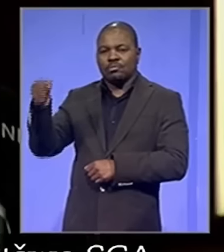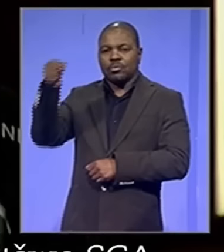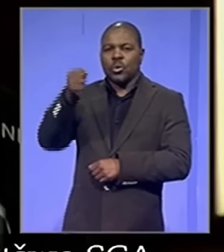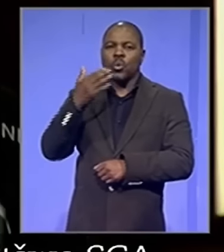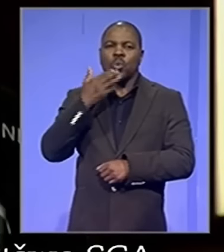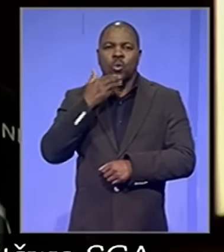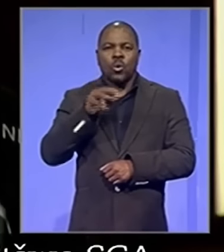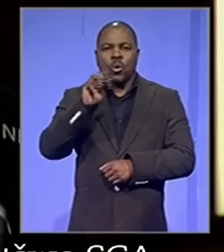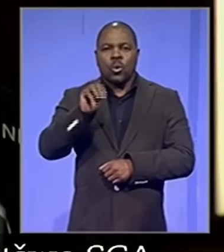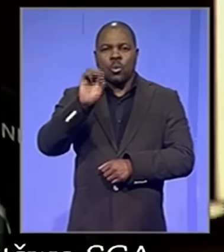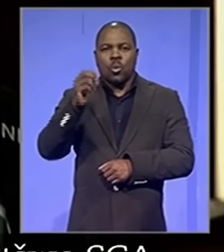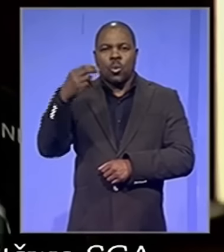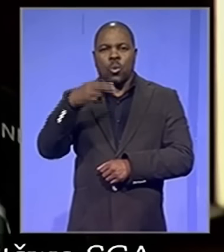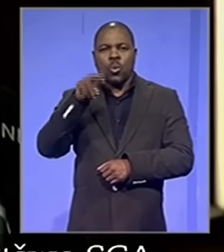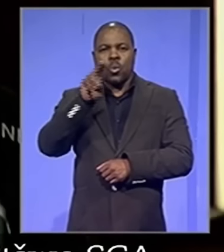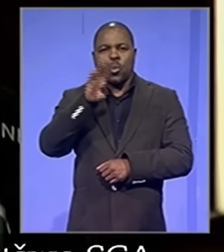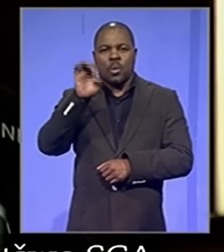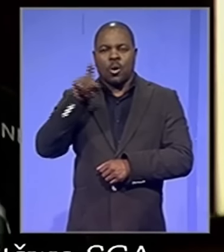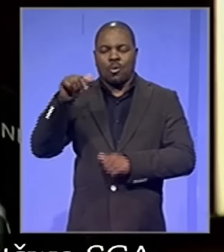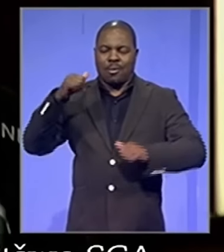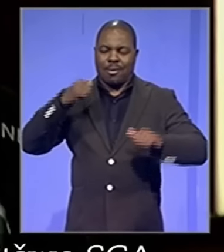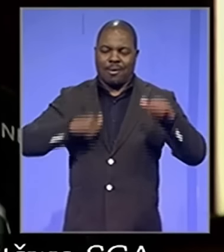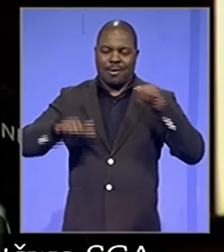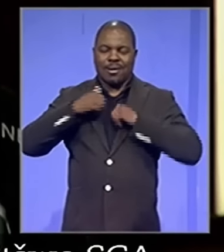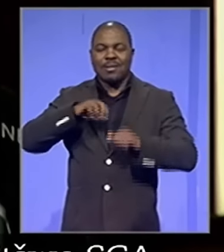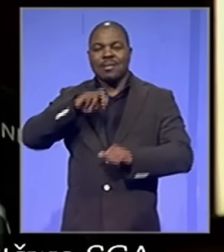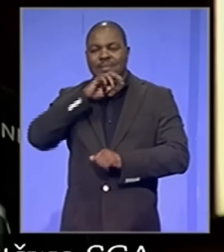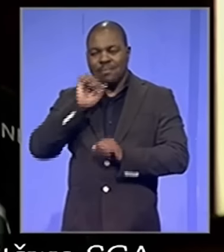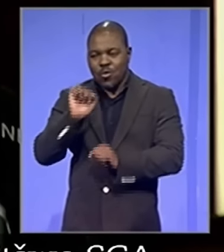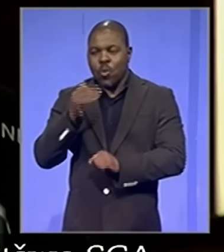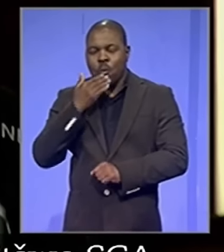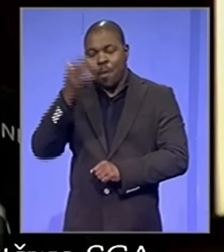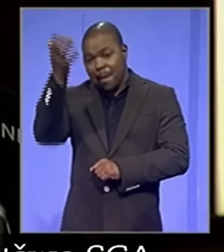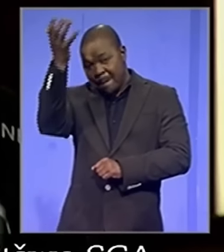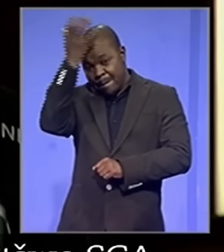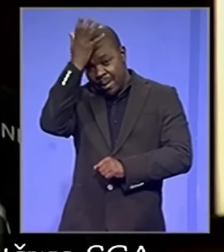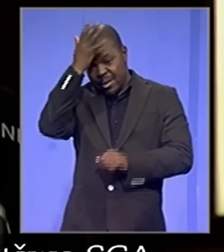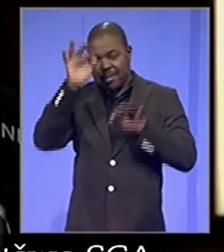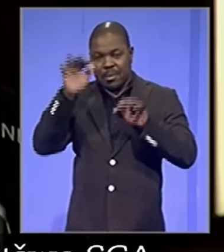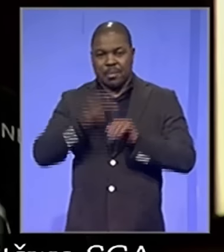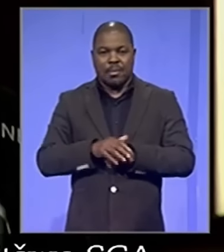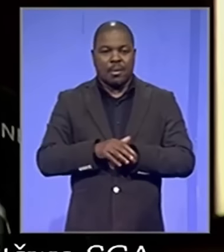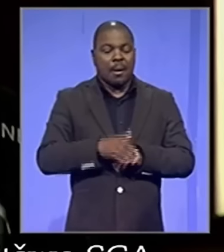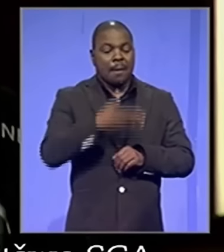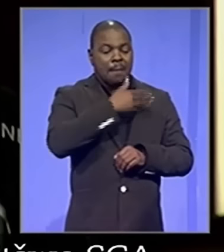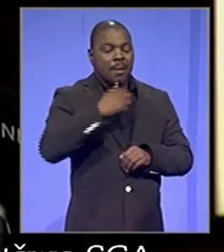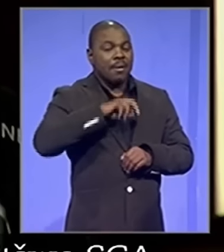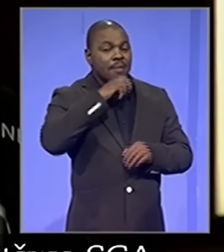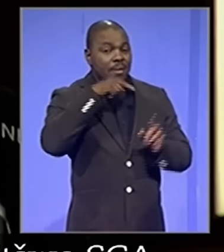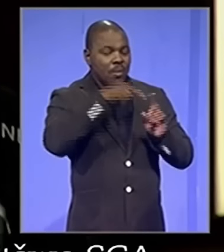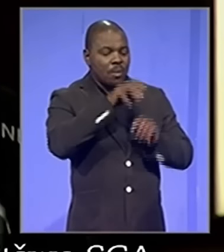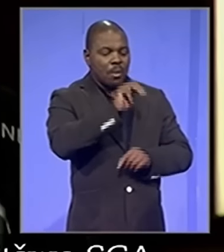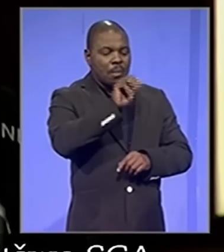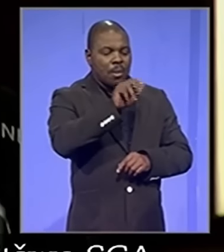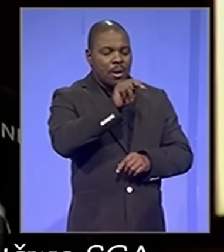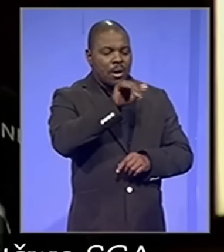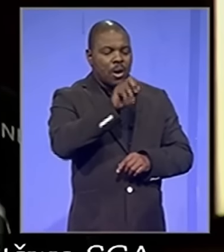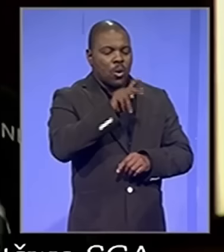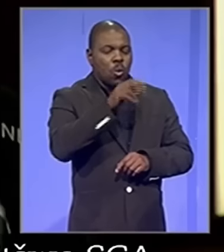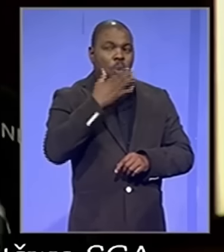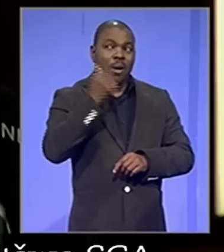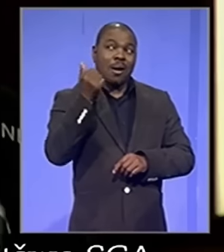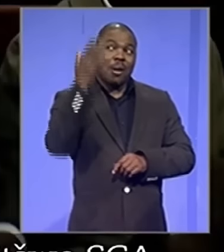morwa Mohube go ba kgoši ya motswa o swere ya Bapedi. Magoši Manyaku o rata ge kgorotsheko kgolo ya